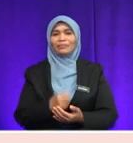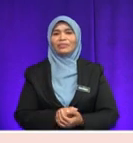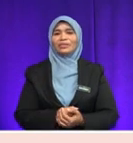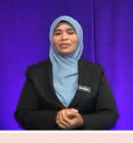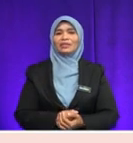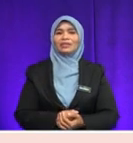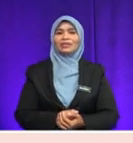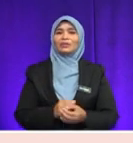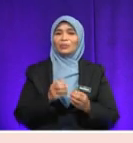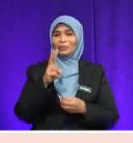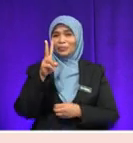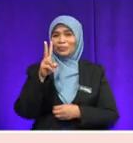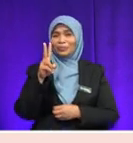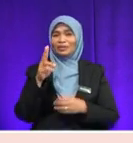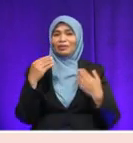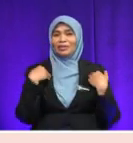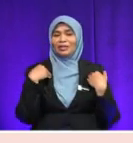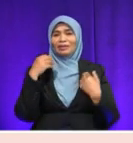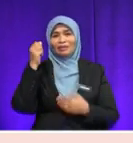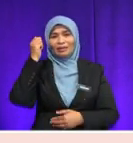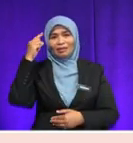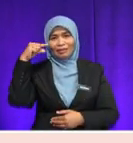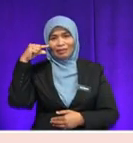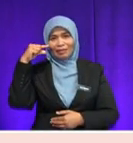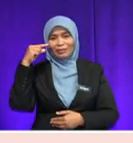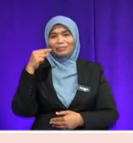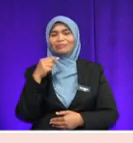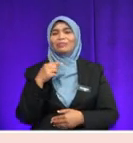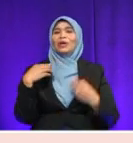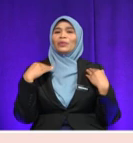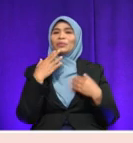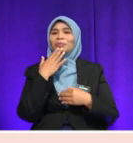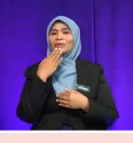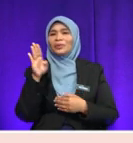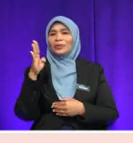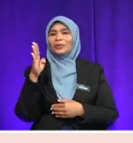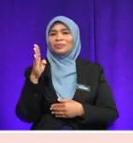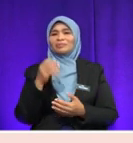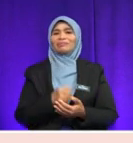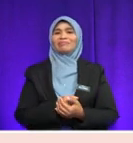dan yang kedua kita ada juga Akil yang berbaju biru Aqila